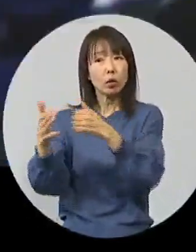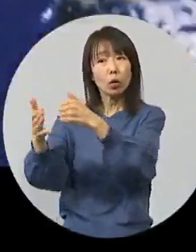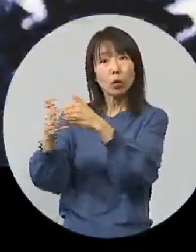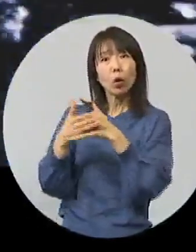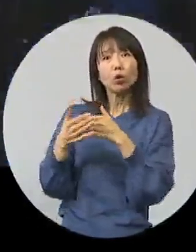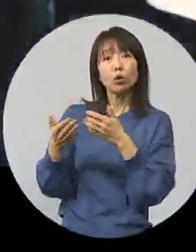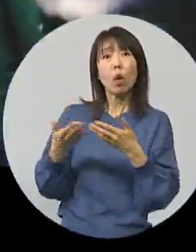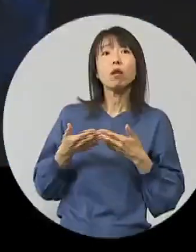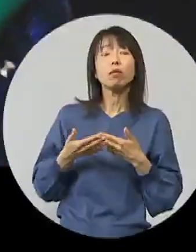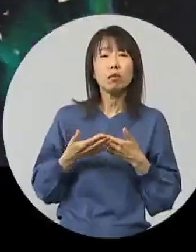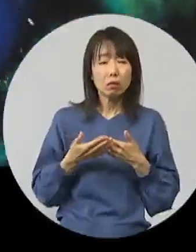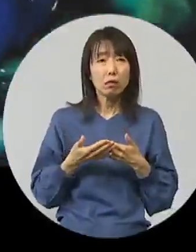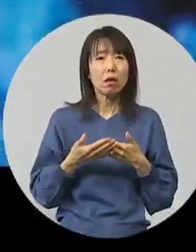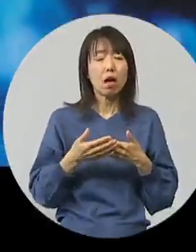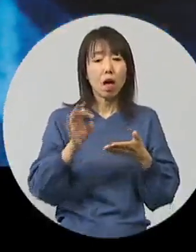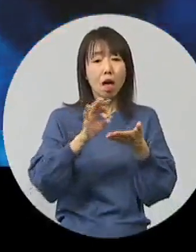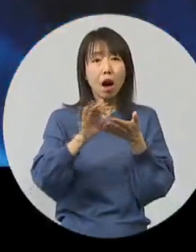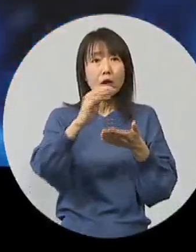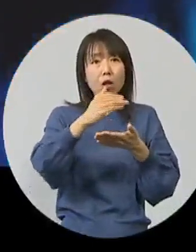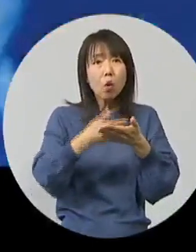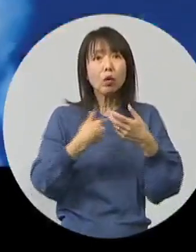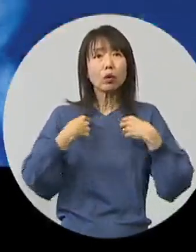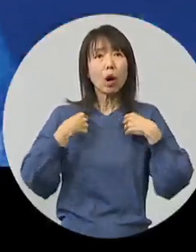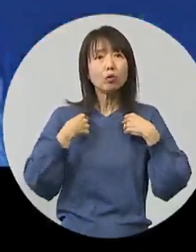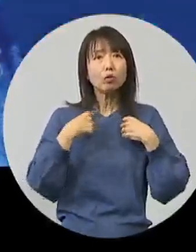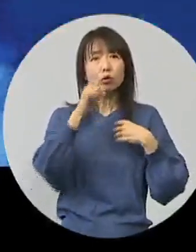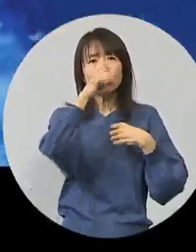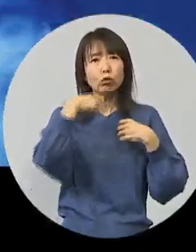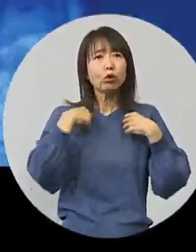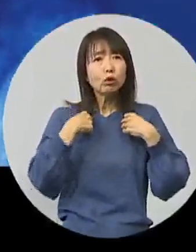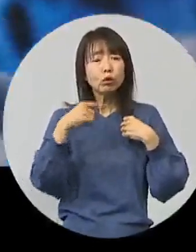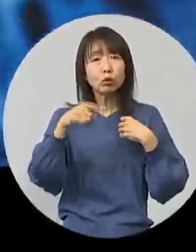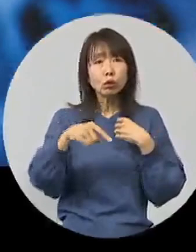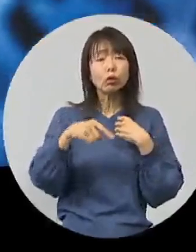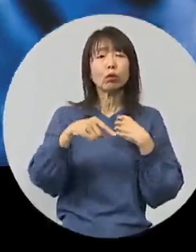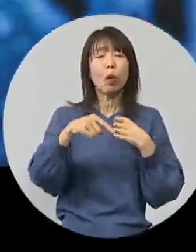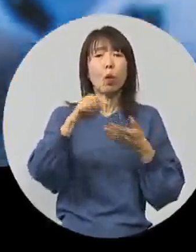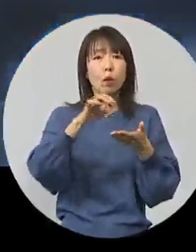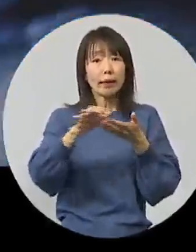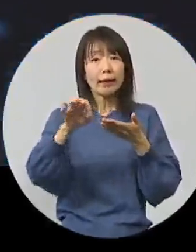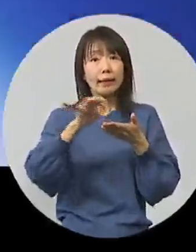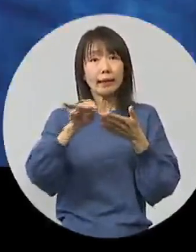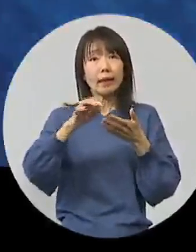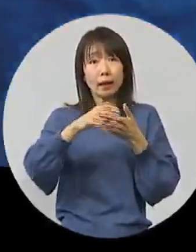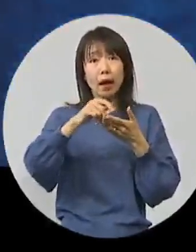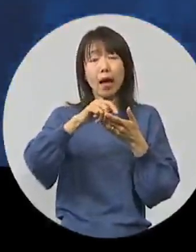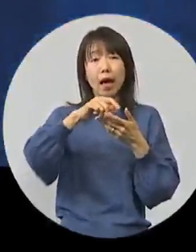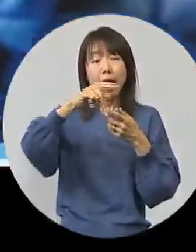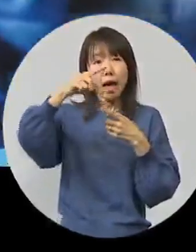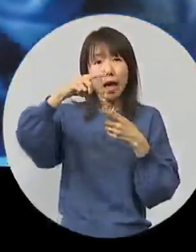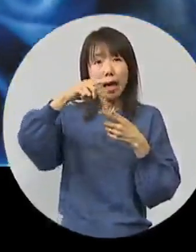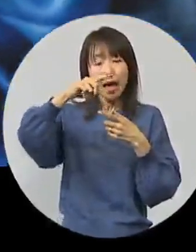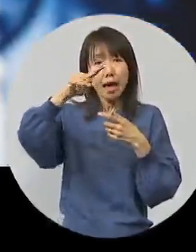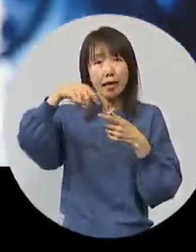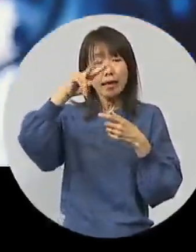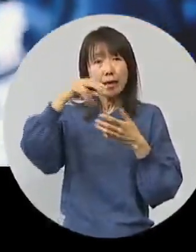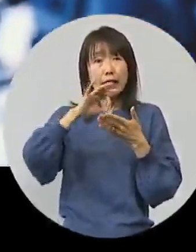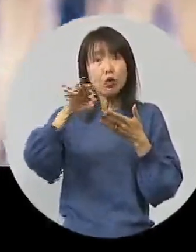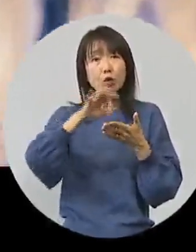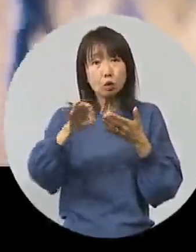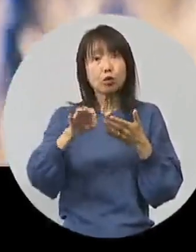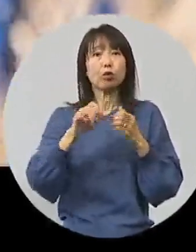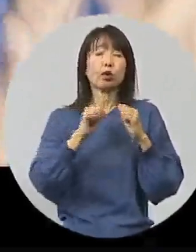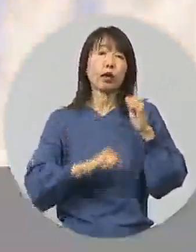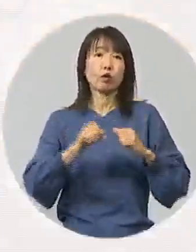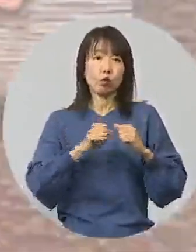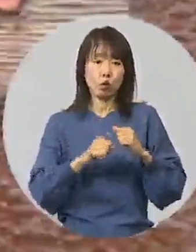売在庫や古い衣服などを藍染めしリユースする活動、藤沢ブルーハンズプロジェクトがスタートしました